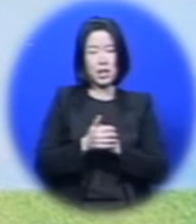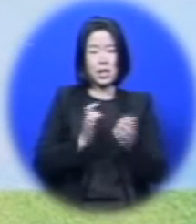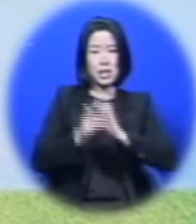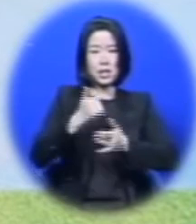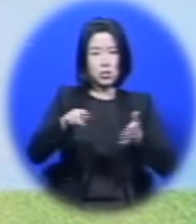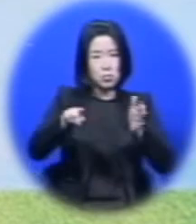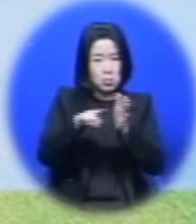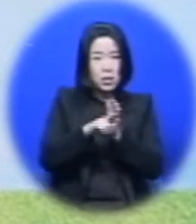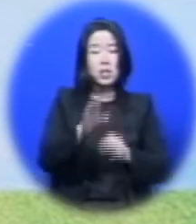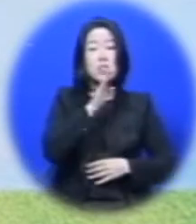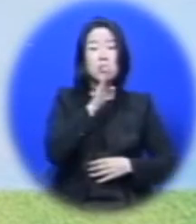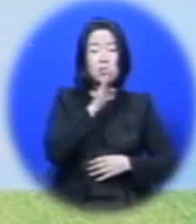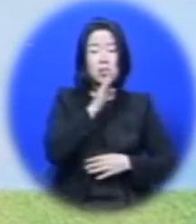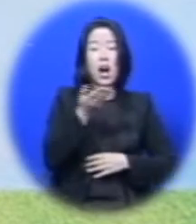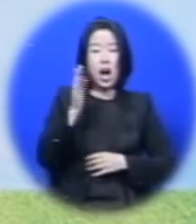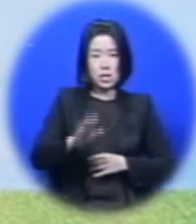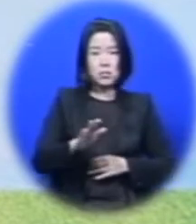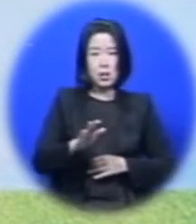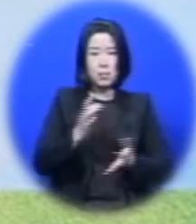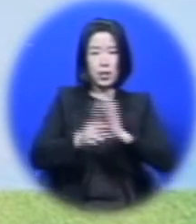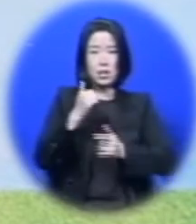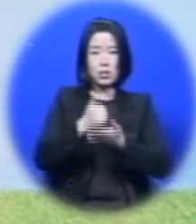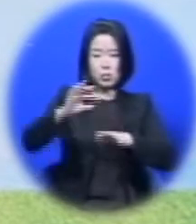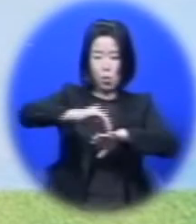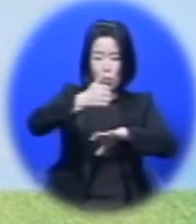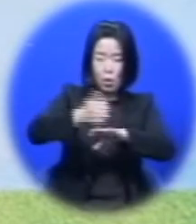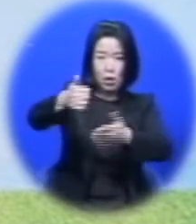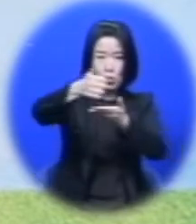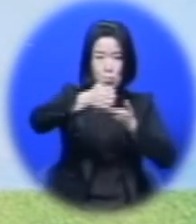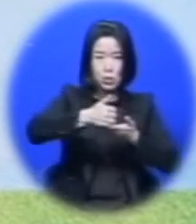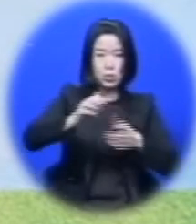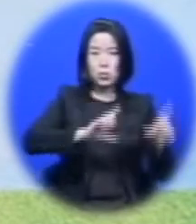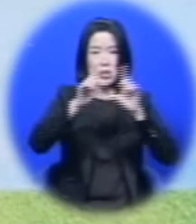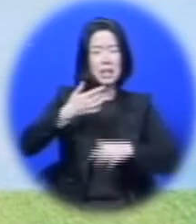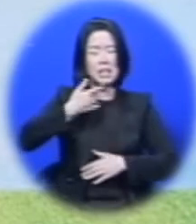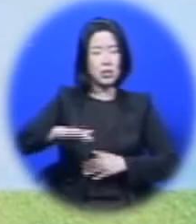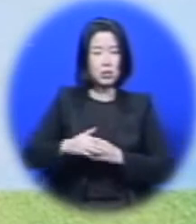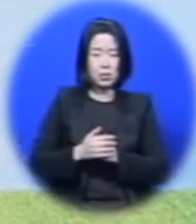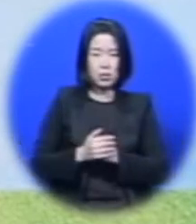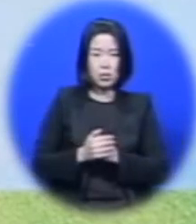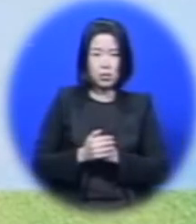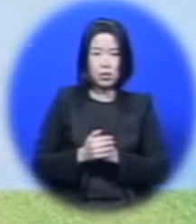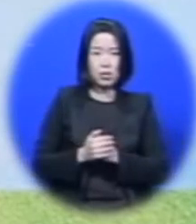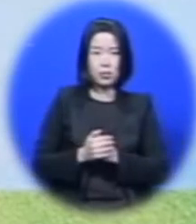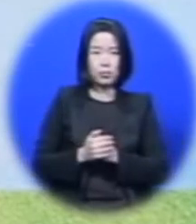예수님을 믿기는 했어요. 그렇지만 예수님을 왕으로 모시고 살아보질 않았어요.